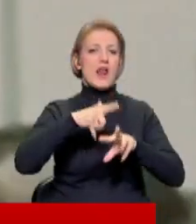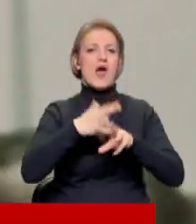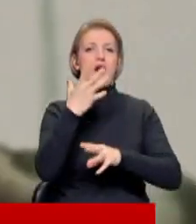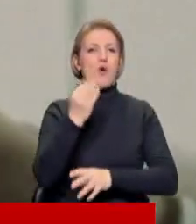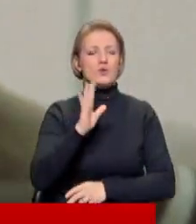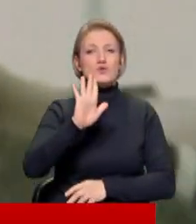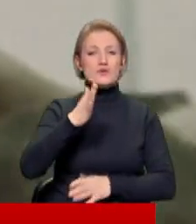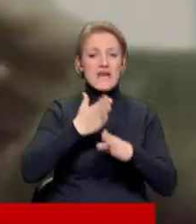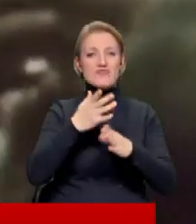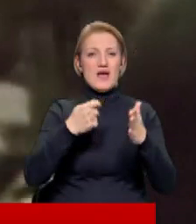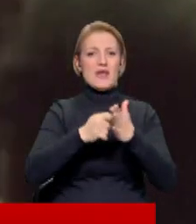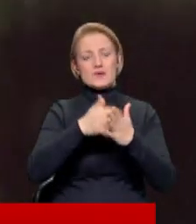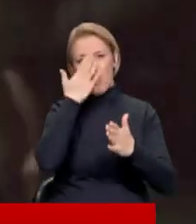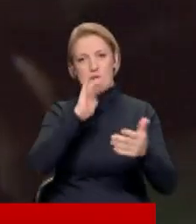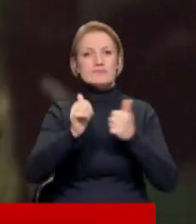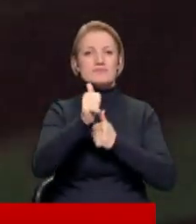geçti.